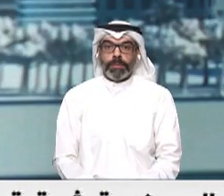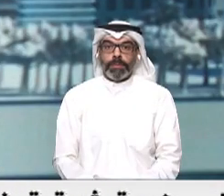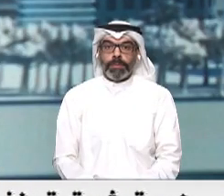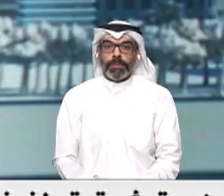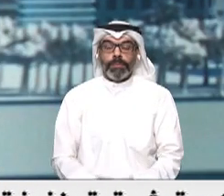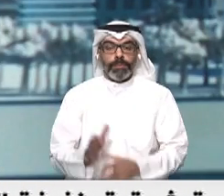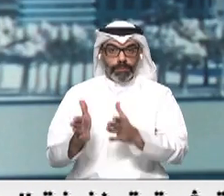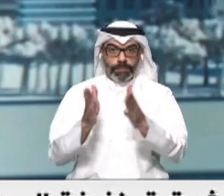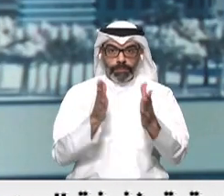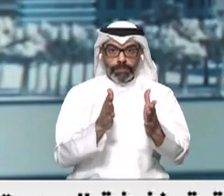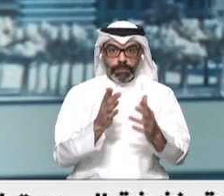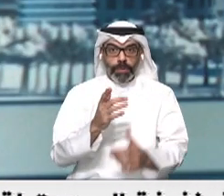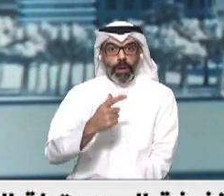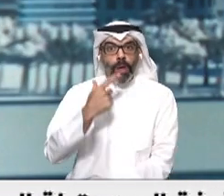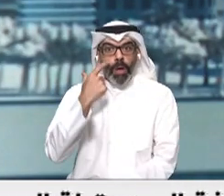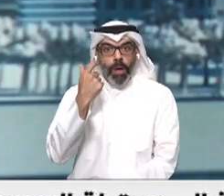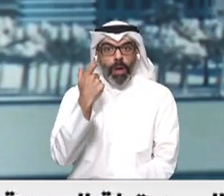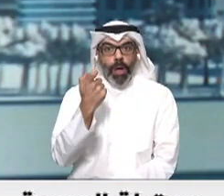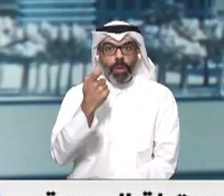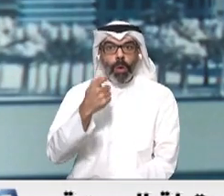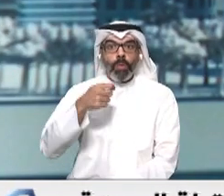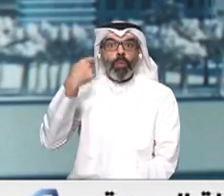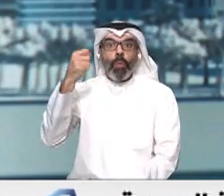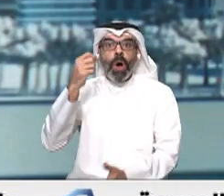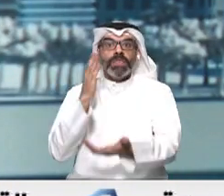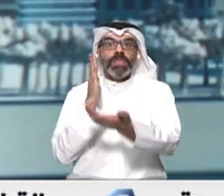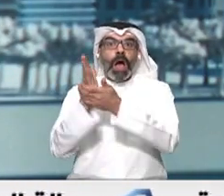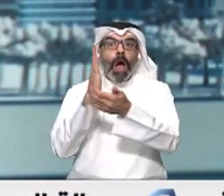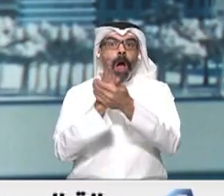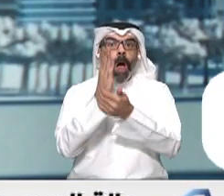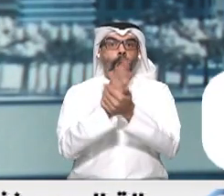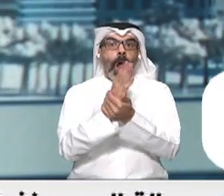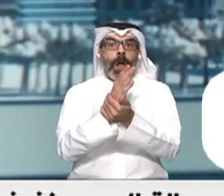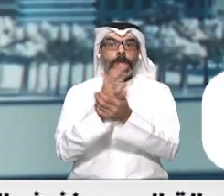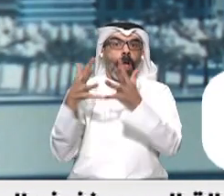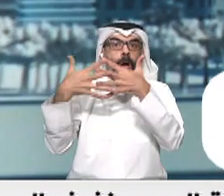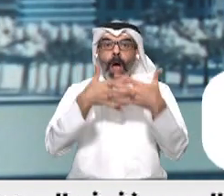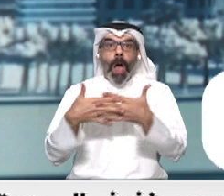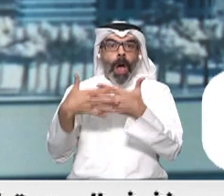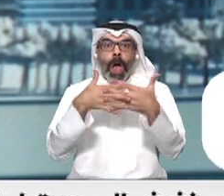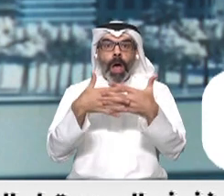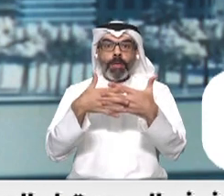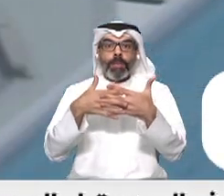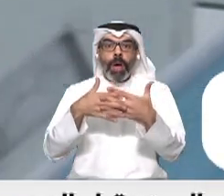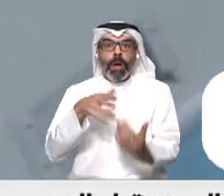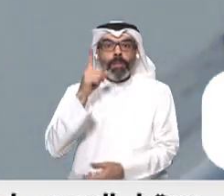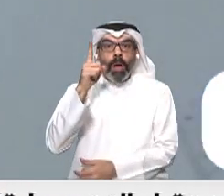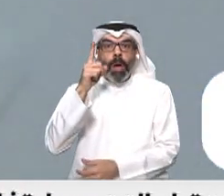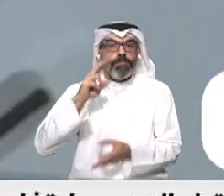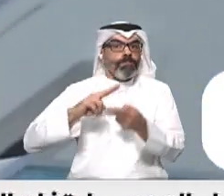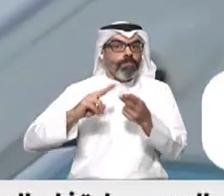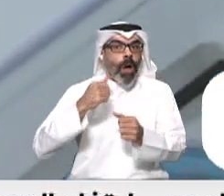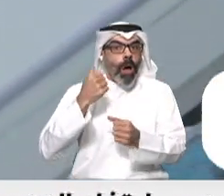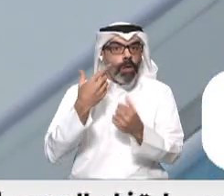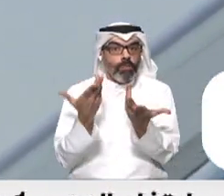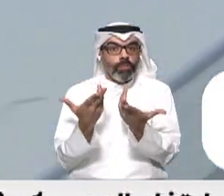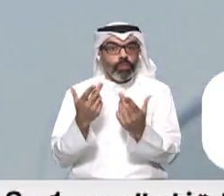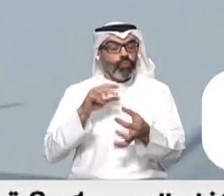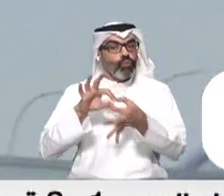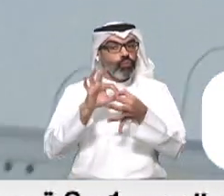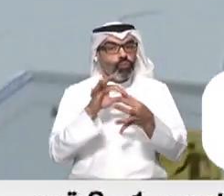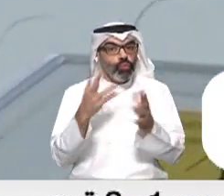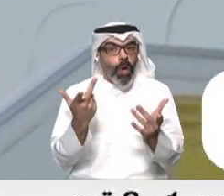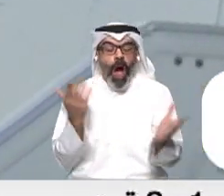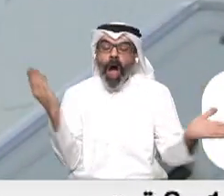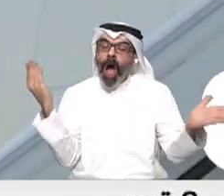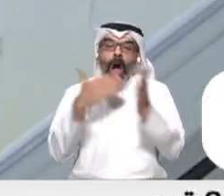من جهته حذر وزير الخارجية الأمريكي أنتوني بلينكن من أن المفاوضات الجارية بشأن هدنة في قطاع غزة هي ربما آخر